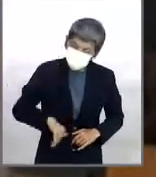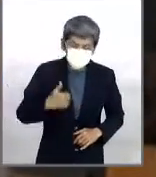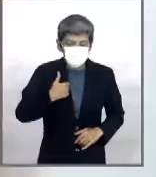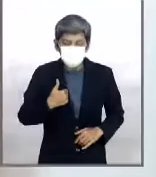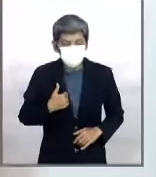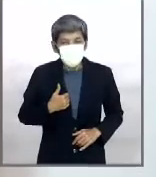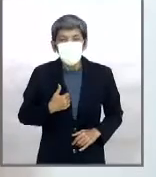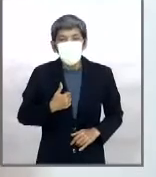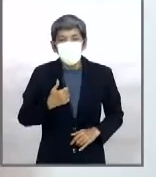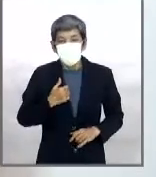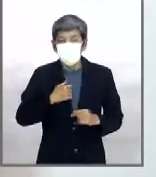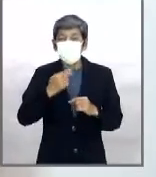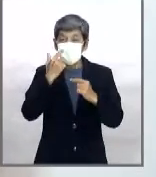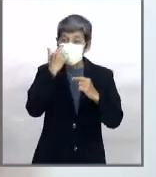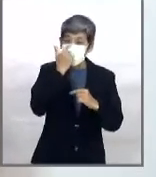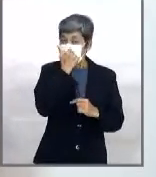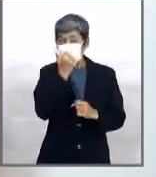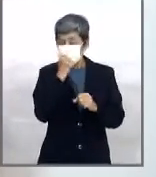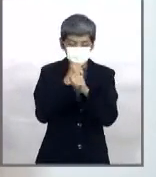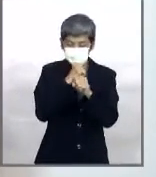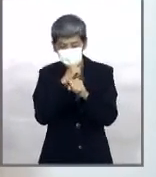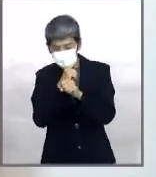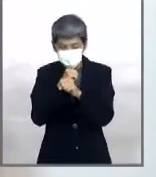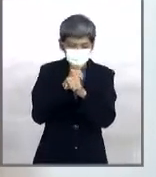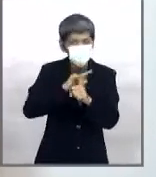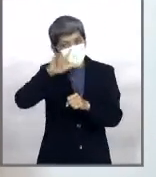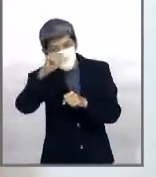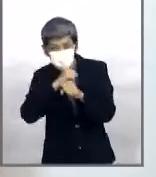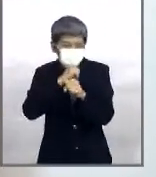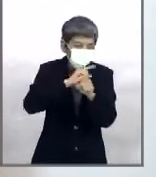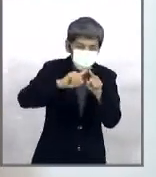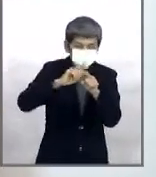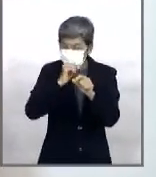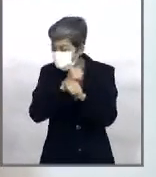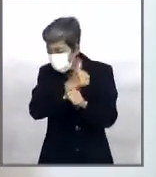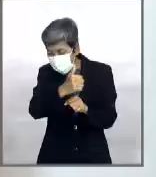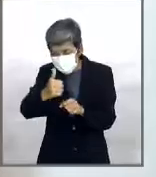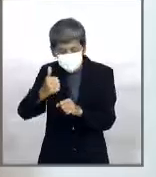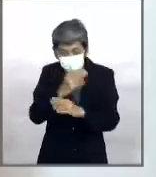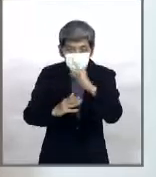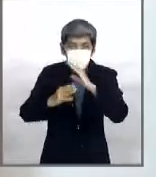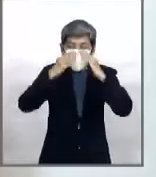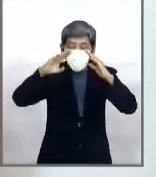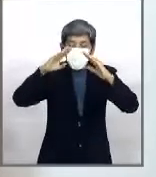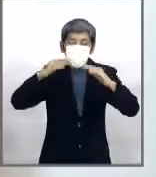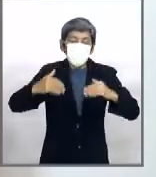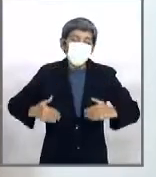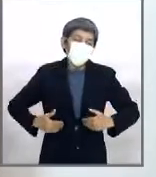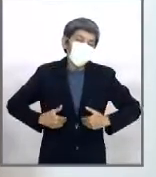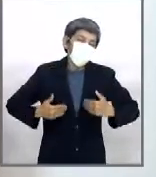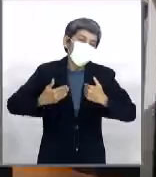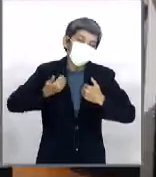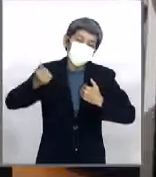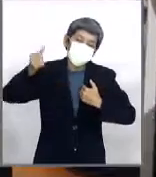ไม่ใช่คนแล้ว ว่าหลังจากเปลี่ยนจากความที่เราไม่พิการทำงานอยู่ในสายการบินหรืออะไรก็ตามที่ดีๆมาแล้วพอพิการปุ๊บพี่เลยมองว่าชีวิต